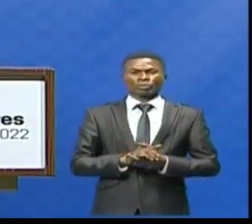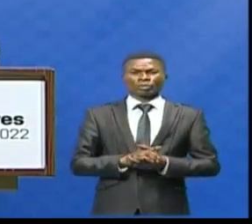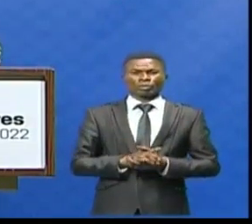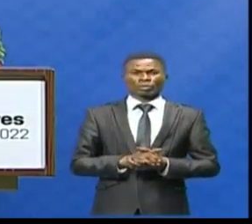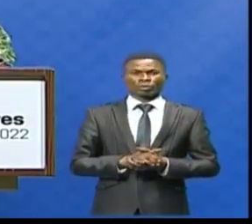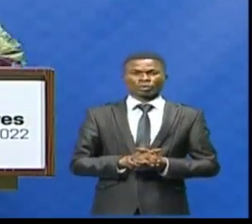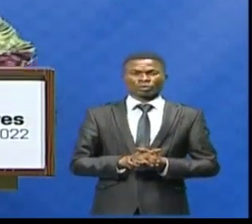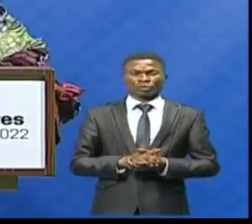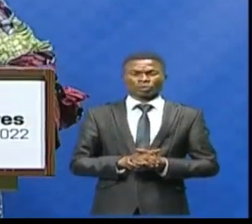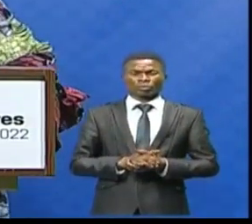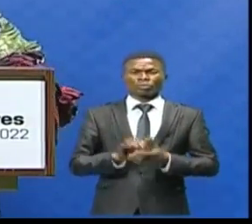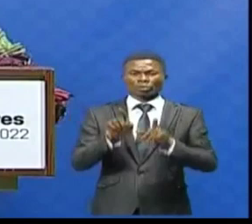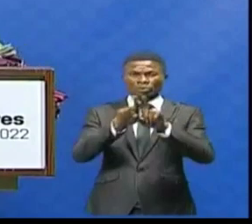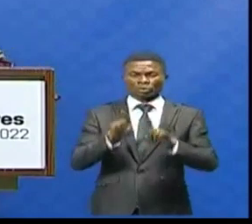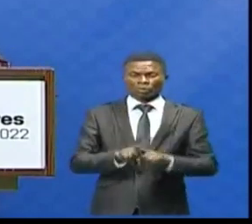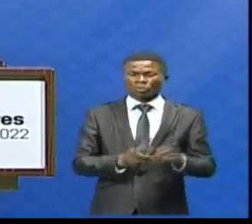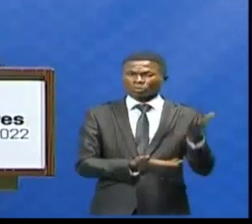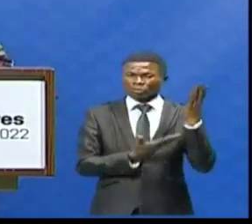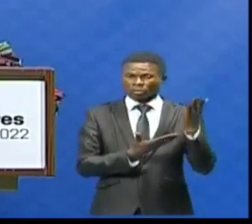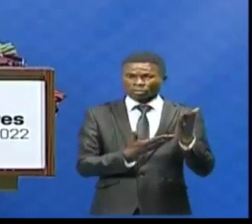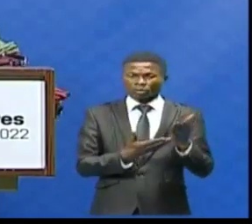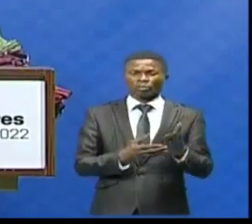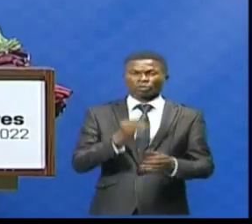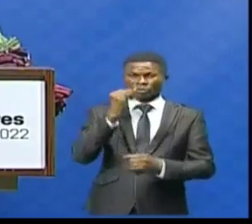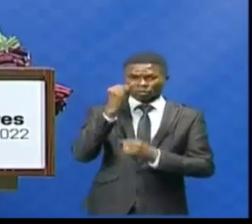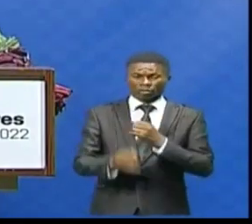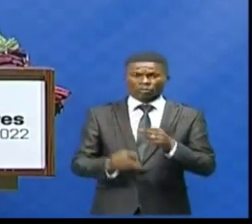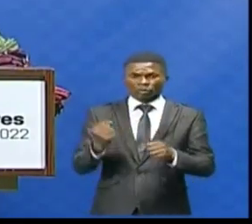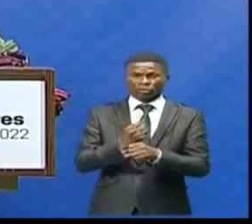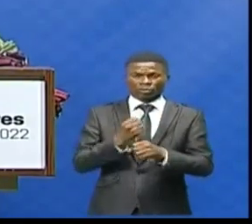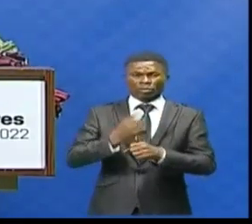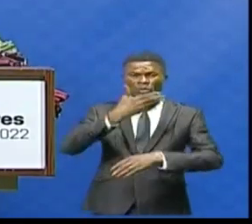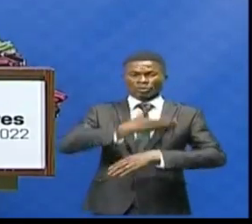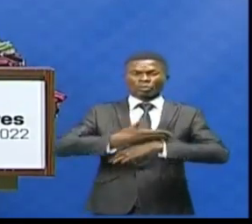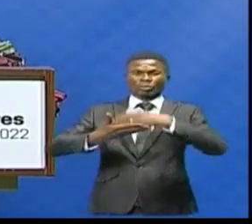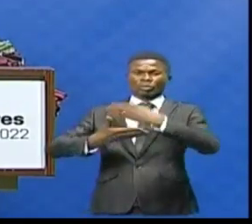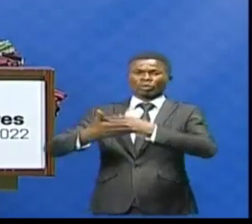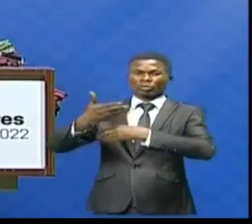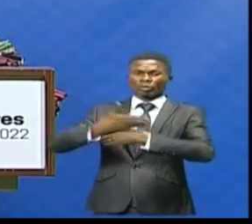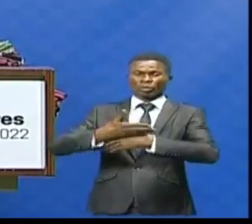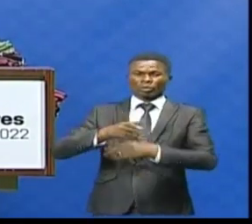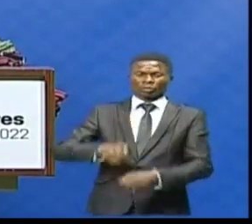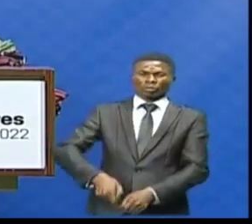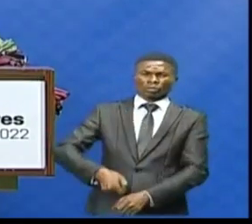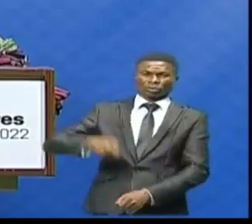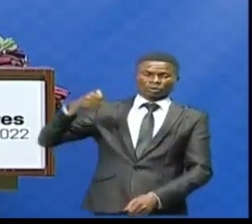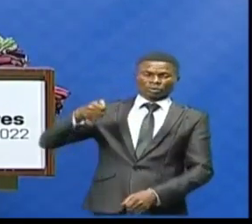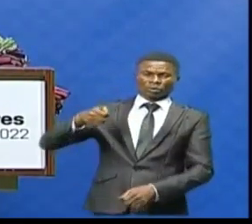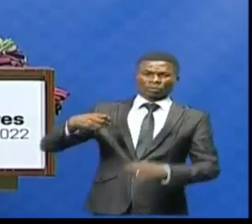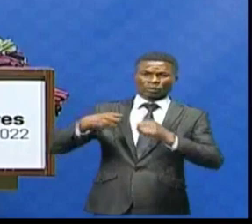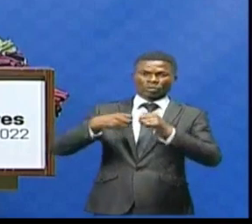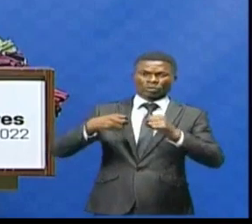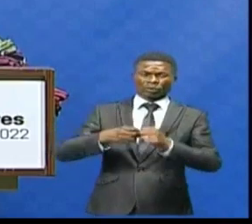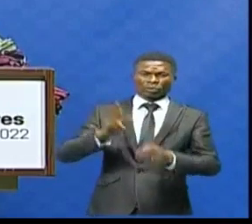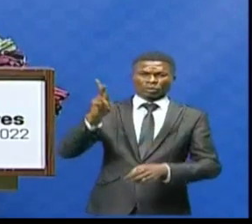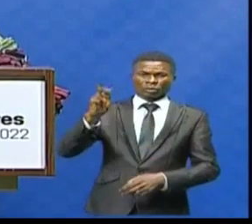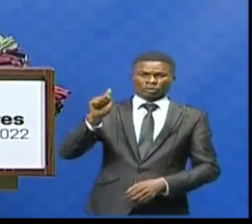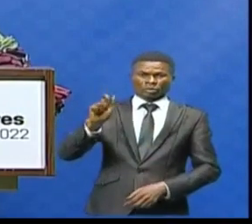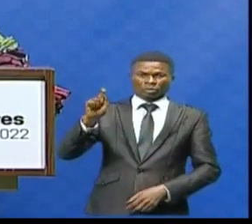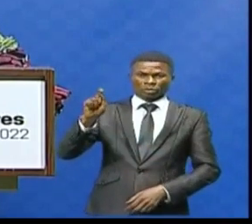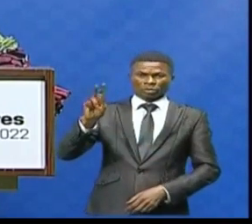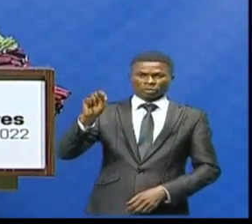de la nécessité de finaliser les travaux des constructions de la centrale hydroélectrique des ktmd